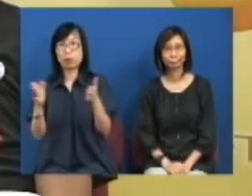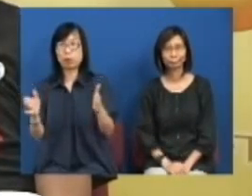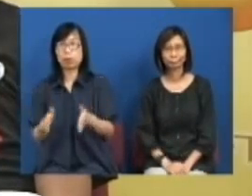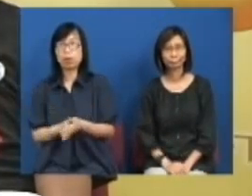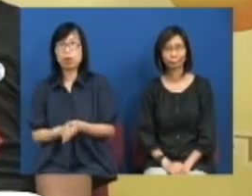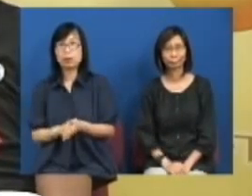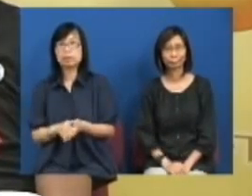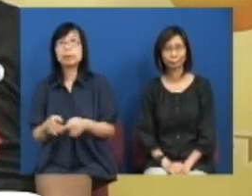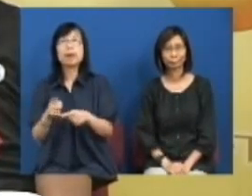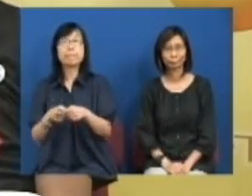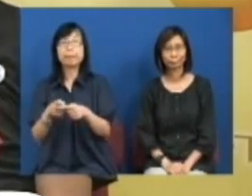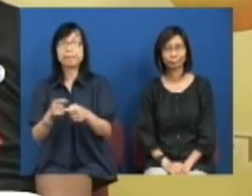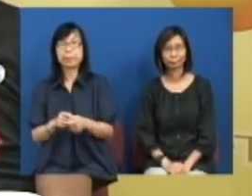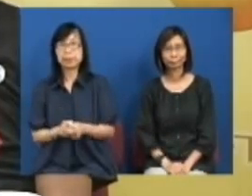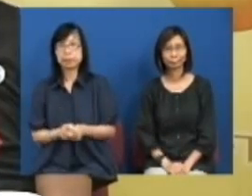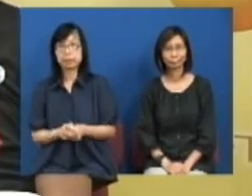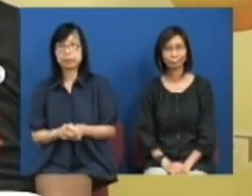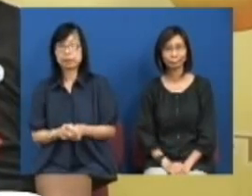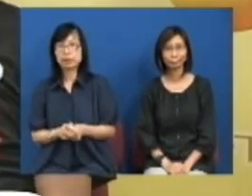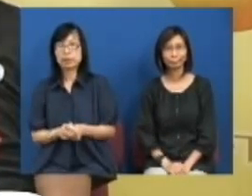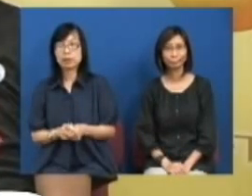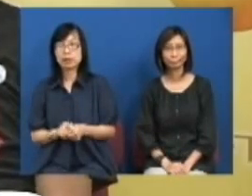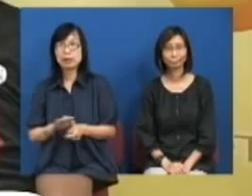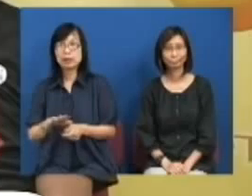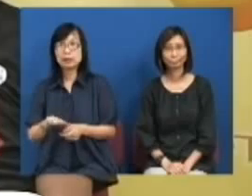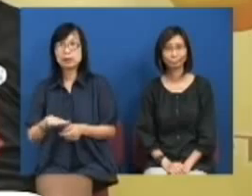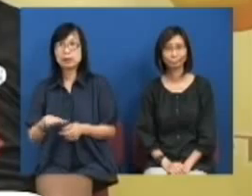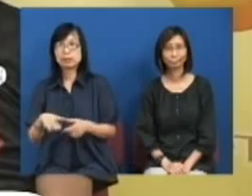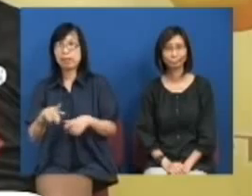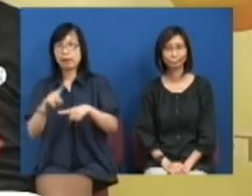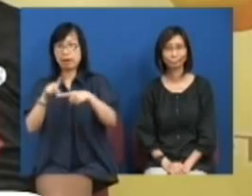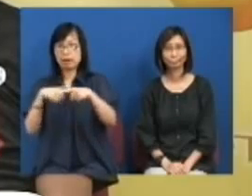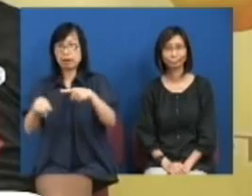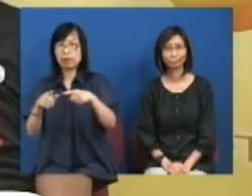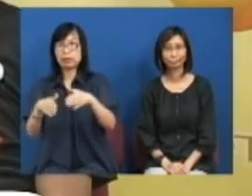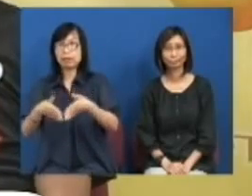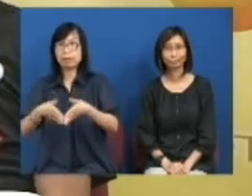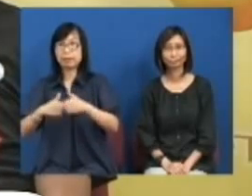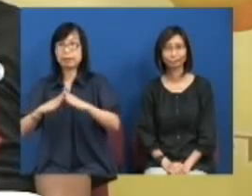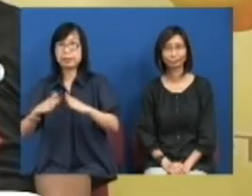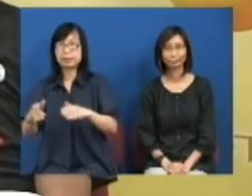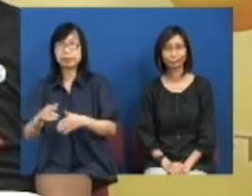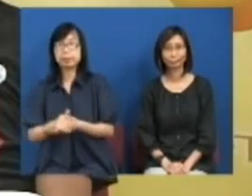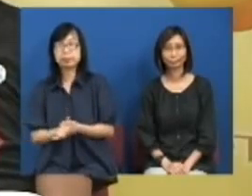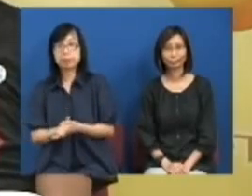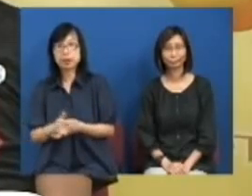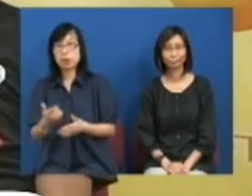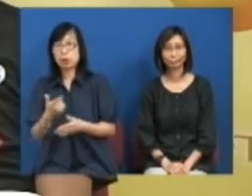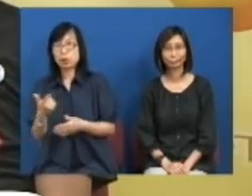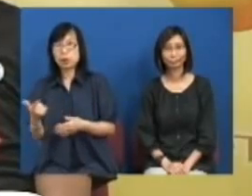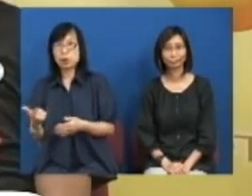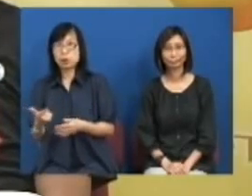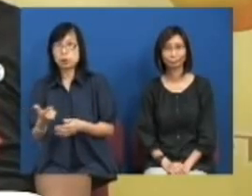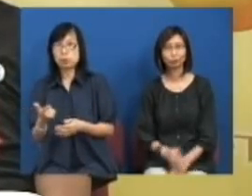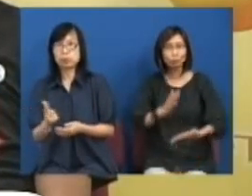呢個好正常嘅一個呢啲咁嘅所謂大企業係咪多？即係呢個多行業的